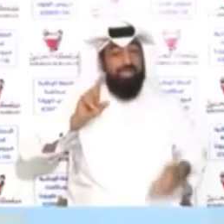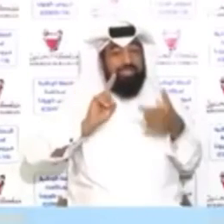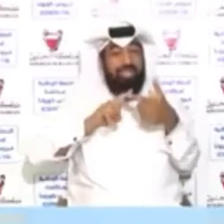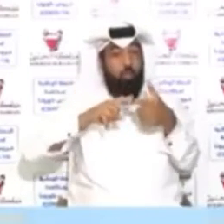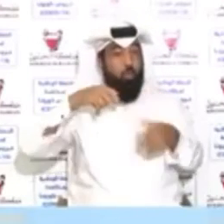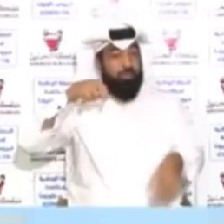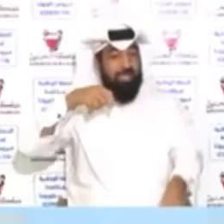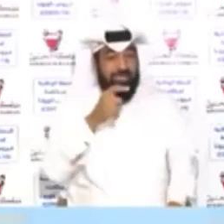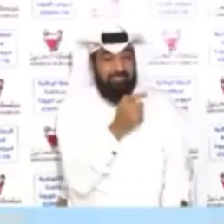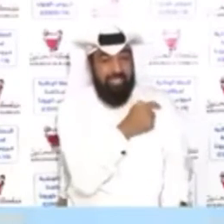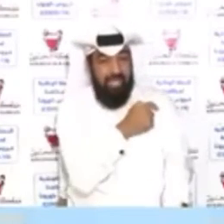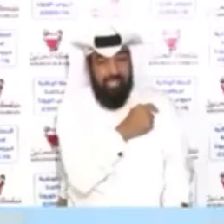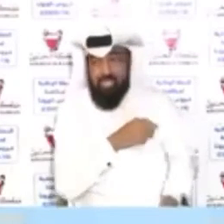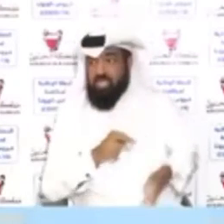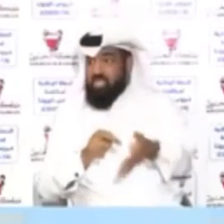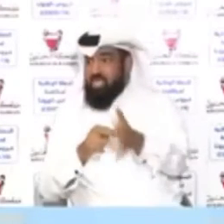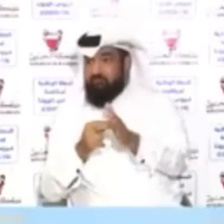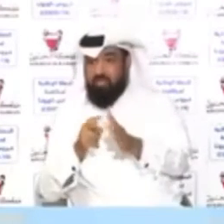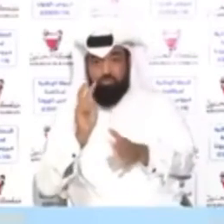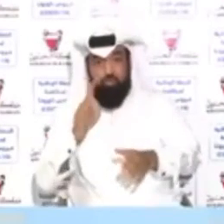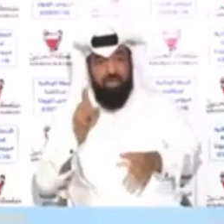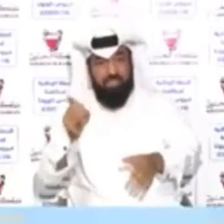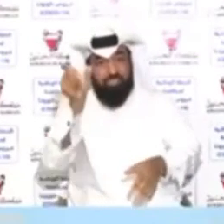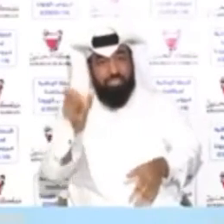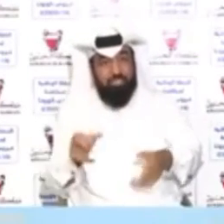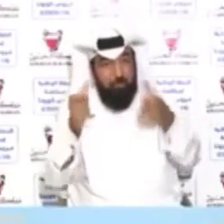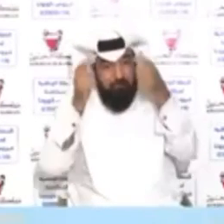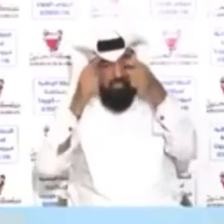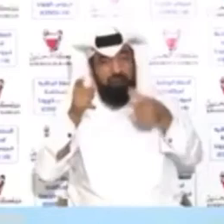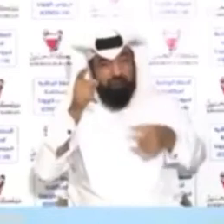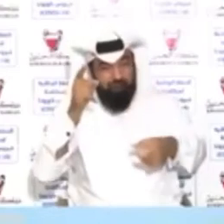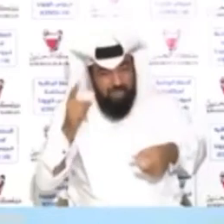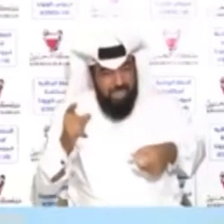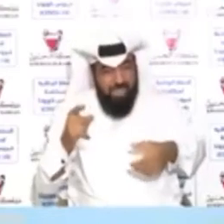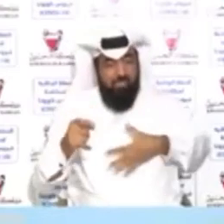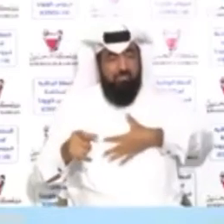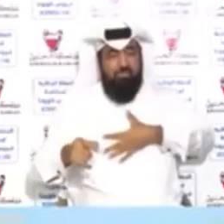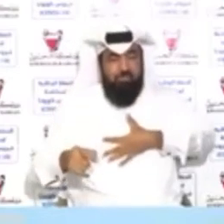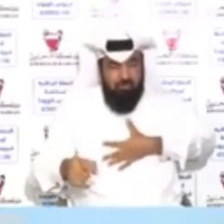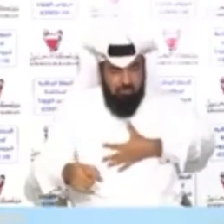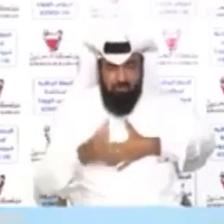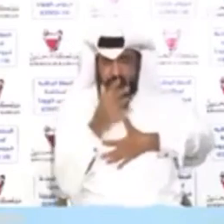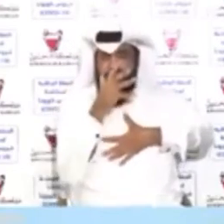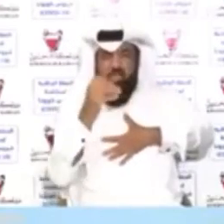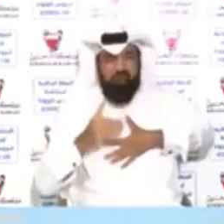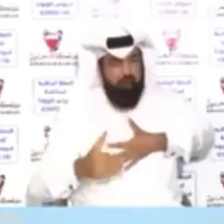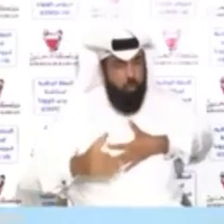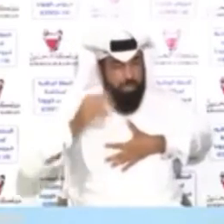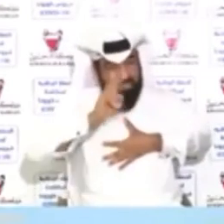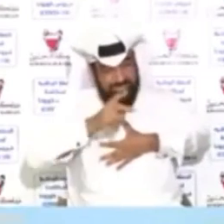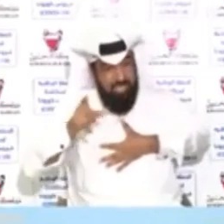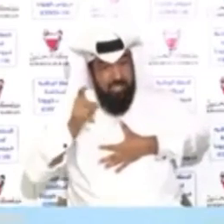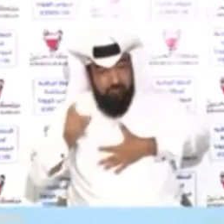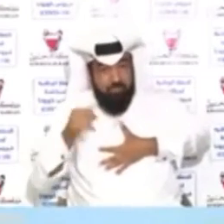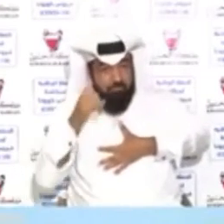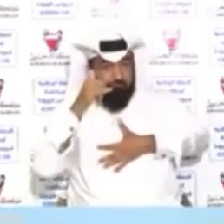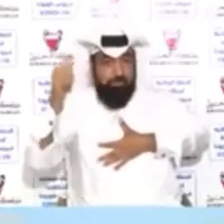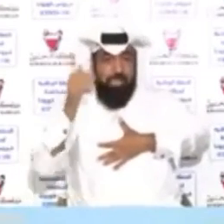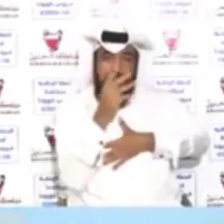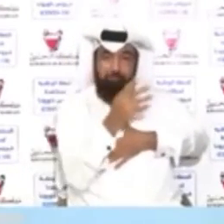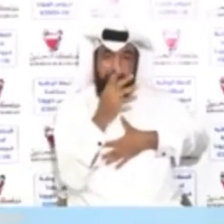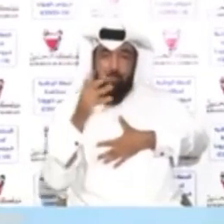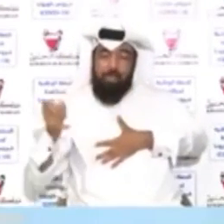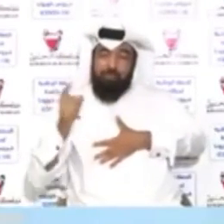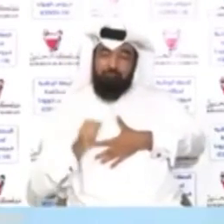الأعراض، الاتصال برقم 44، لأن ما إحنا نفضل إن نشوف الحالات في المراحل الأولية